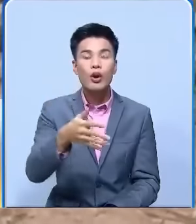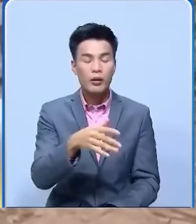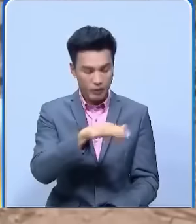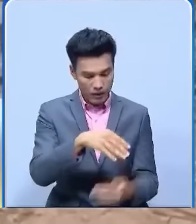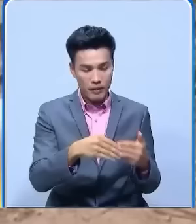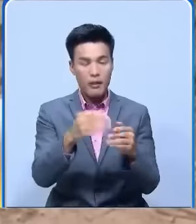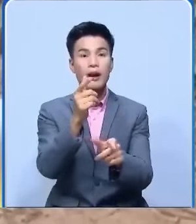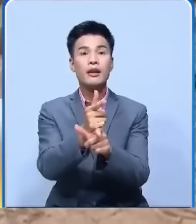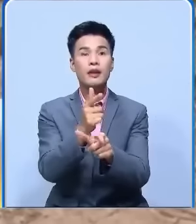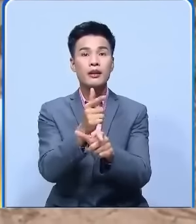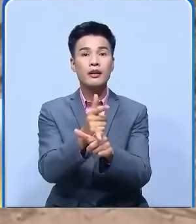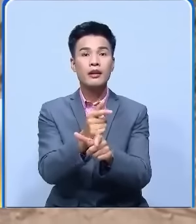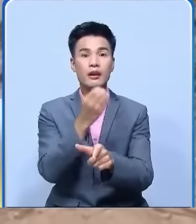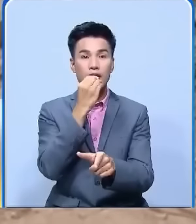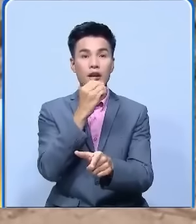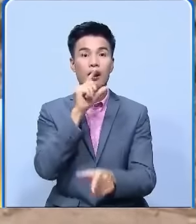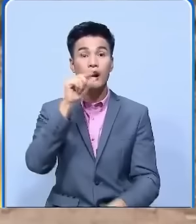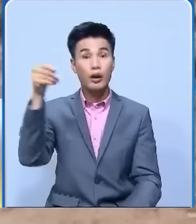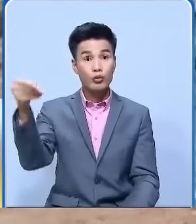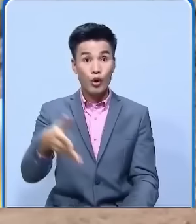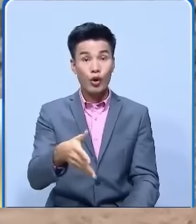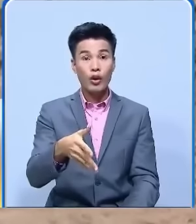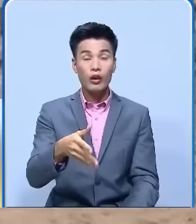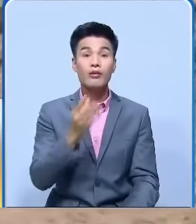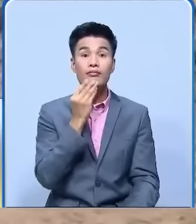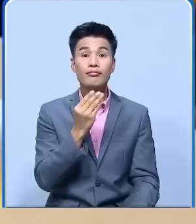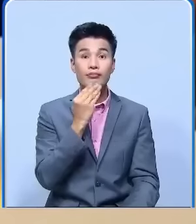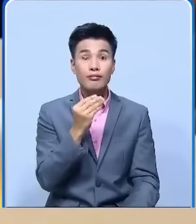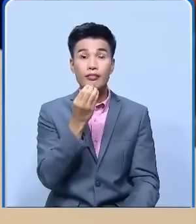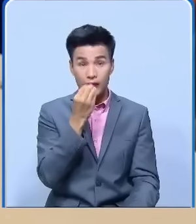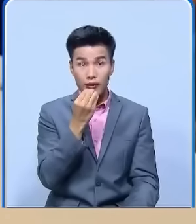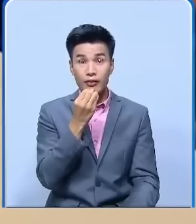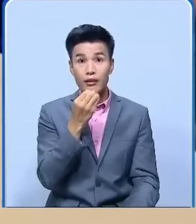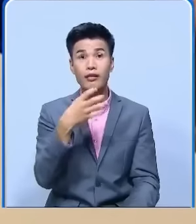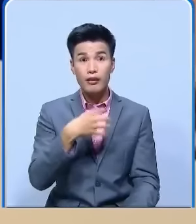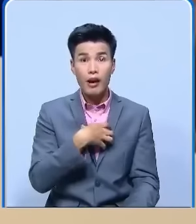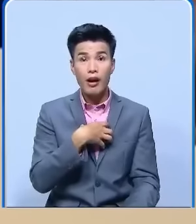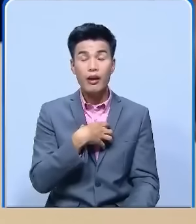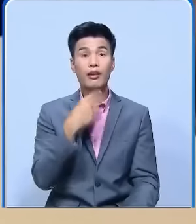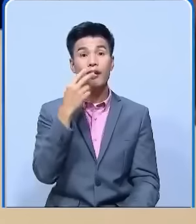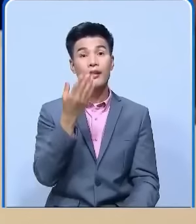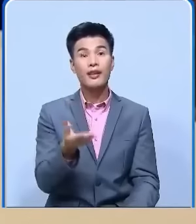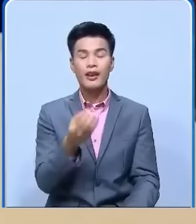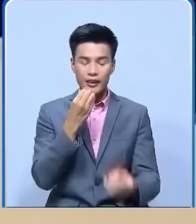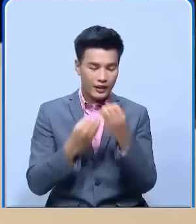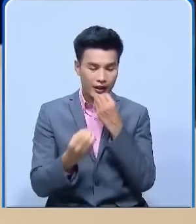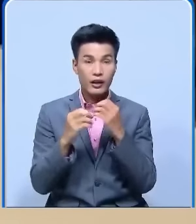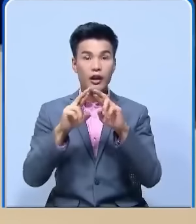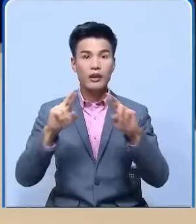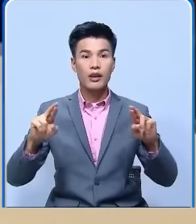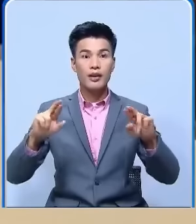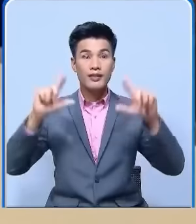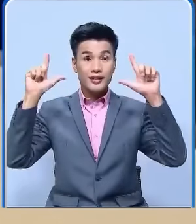ทอดในห้างเลยครับในตัวอำเภอดังรองก่อนจะพากลับมาที่บ้านนะครับก็มีภาพบรรยากาศเนี่ยน้องกินไก่ทอดร้านดังเลยนะ